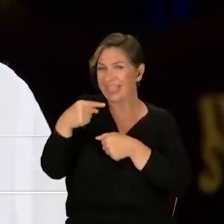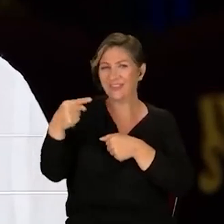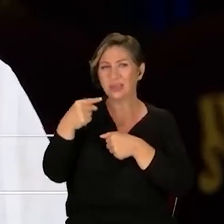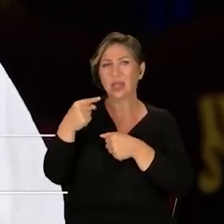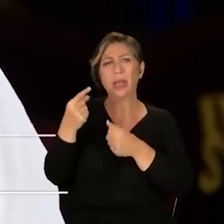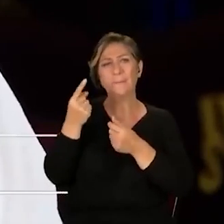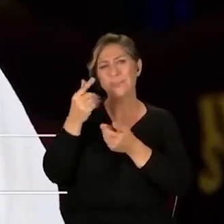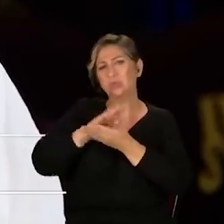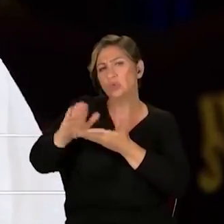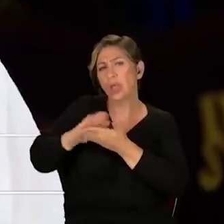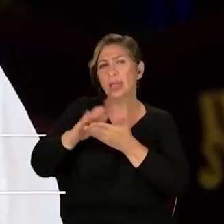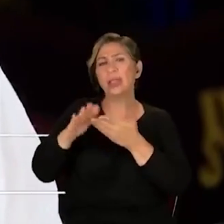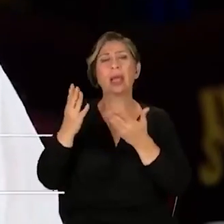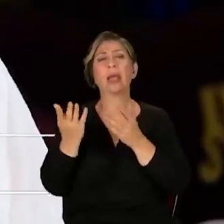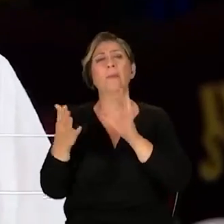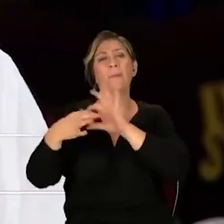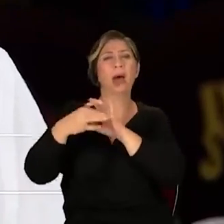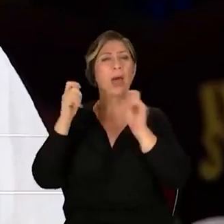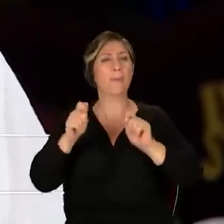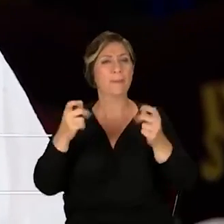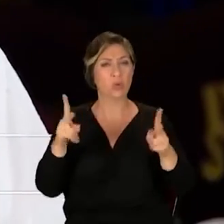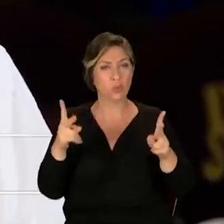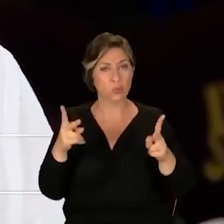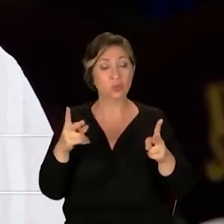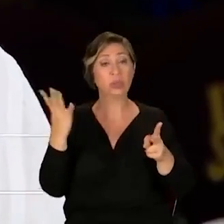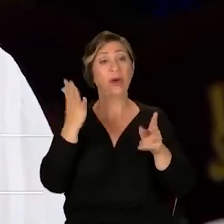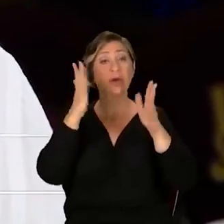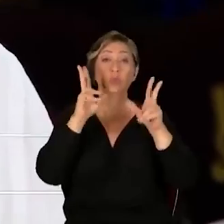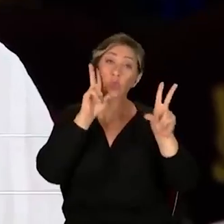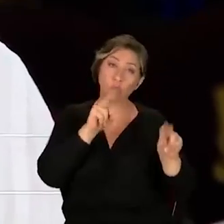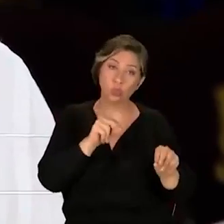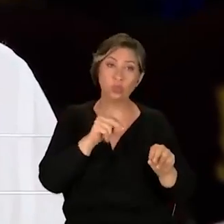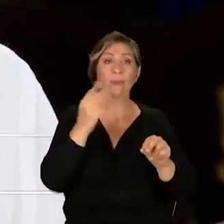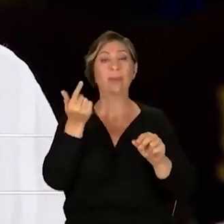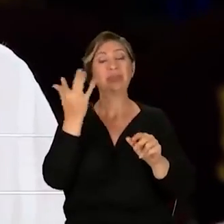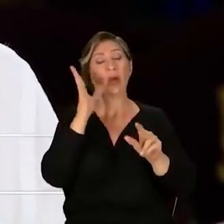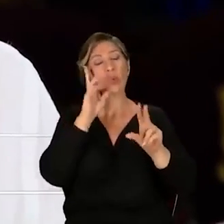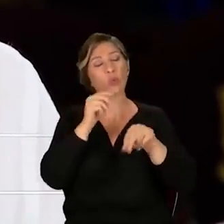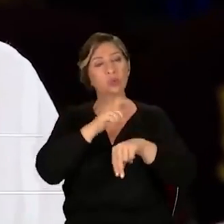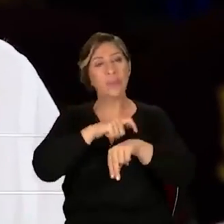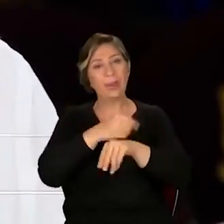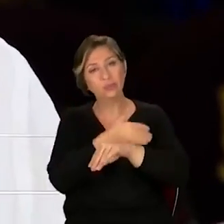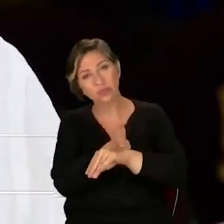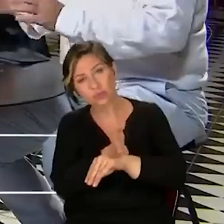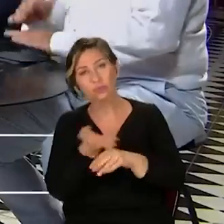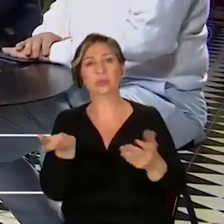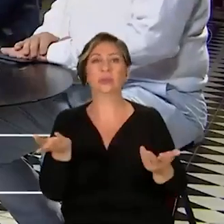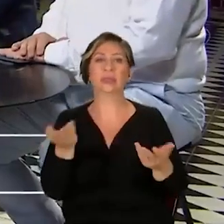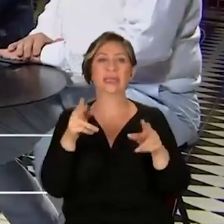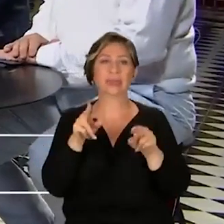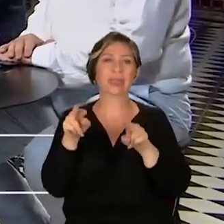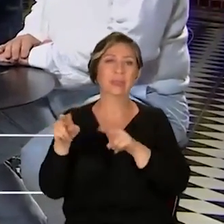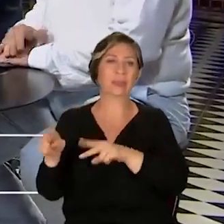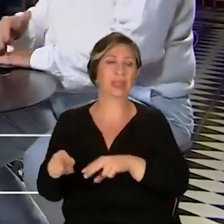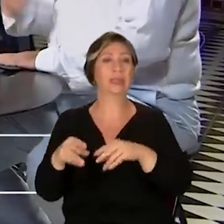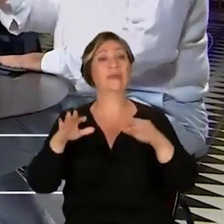de bir şekilde uykumuz adapte oluyor. Daha çok uyuyoruz, biraz daha uyku süremizi uzatıyoruz vesaire